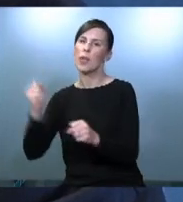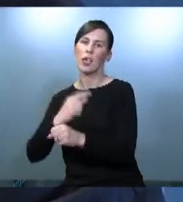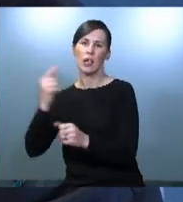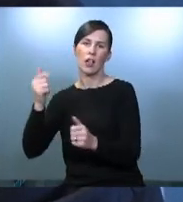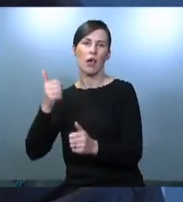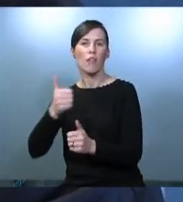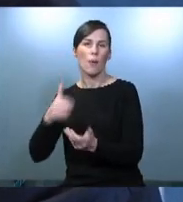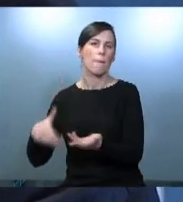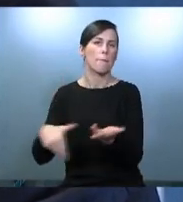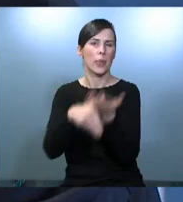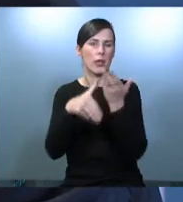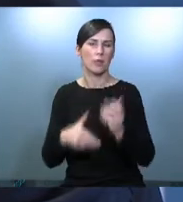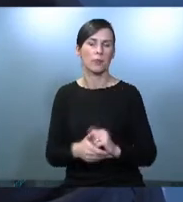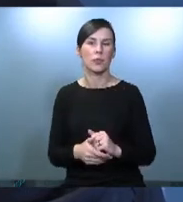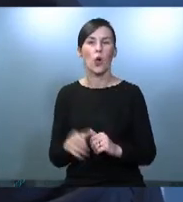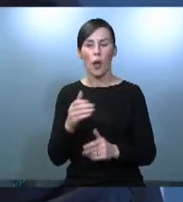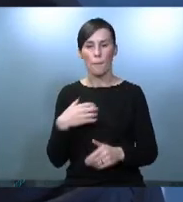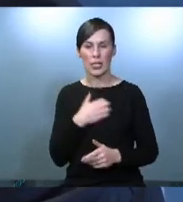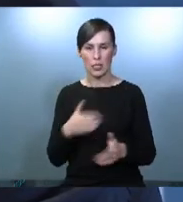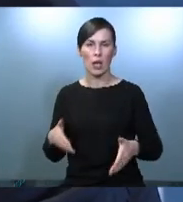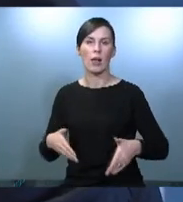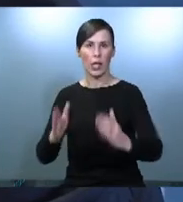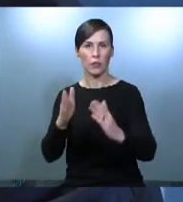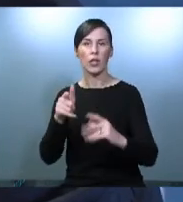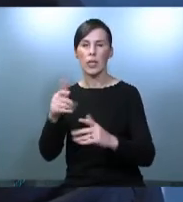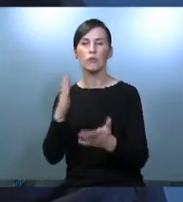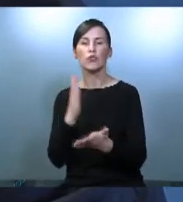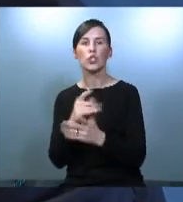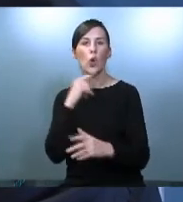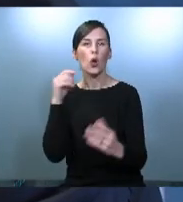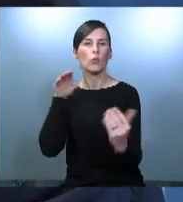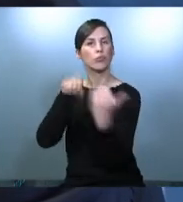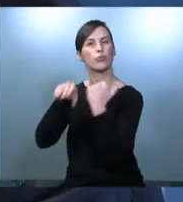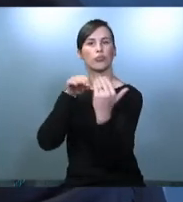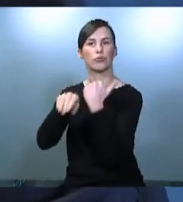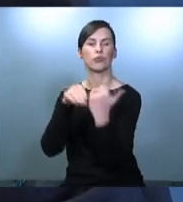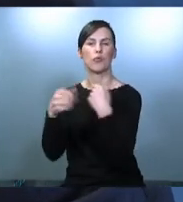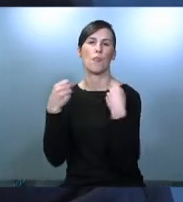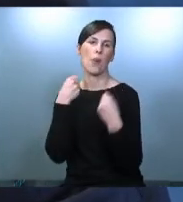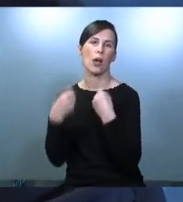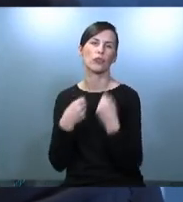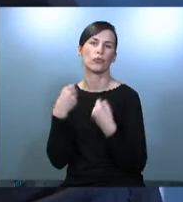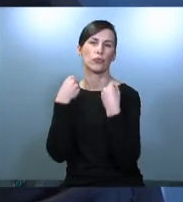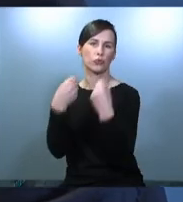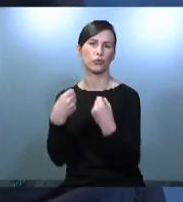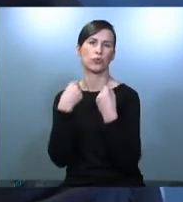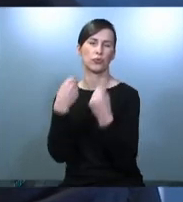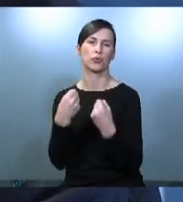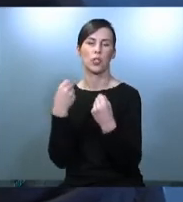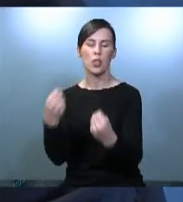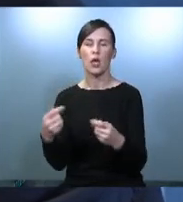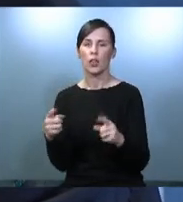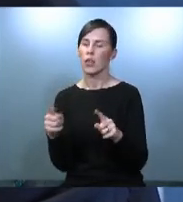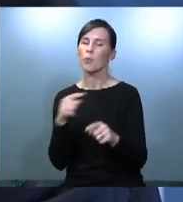O dėl taršos pagrindinės gatvės, vėlgi taip matom tą problemą, yra vyksta šiuo metu derybos su kelių direkcija,